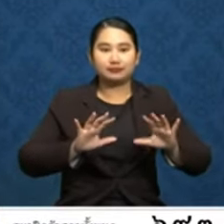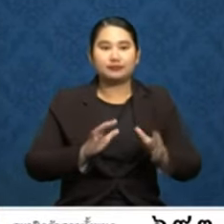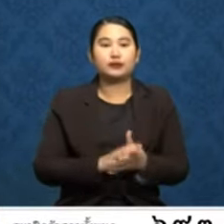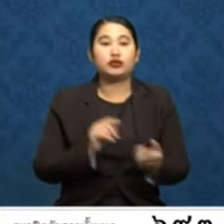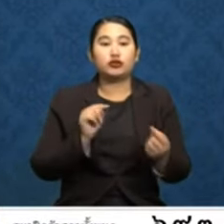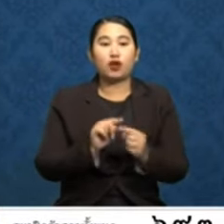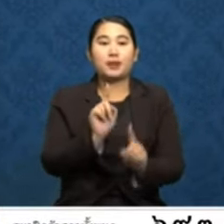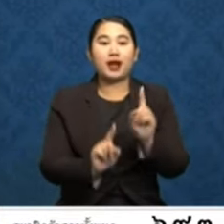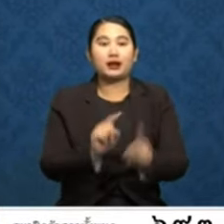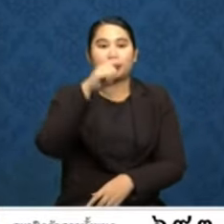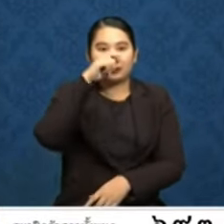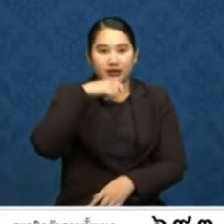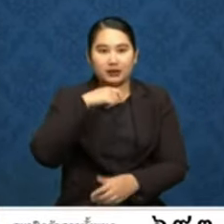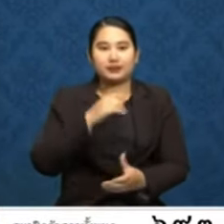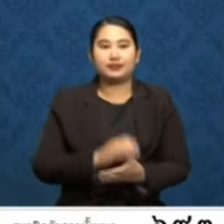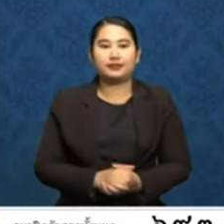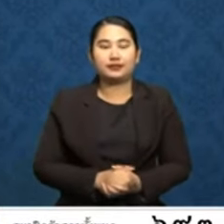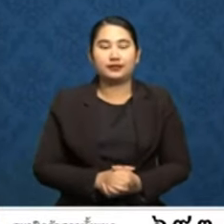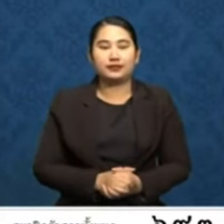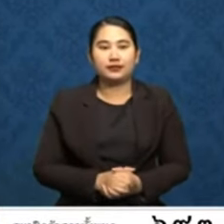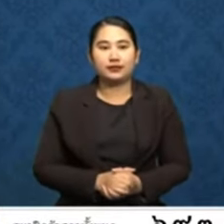ย